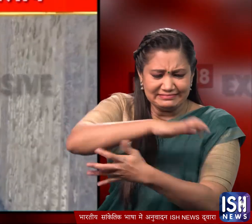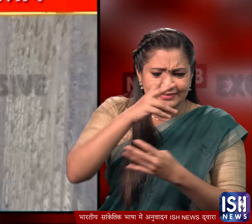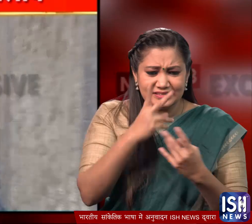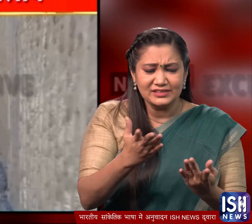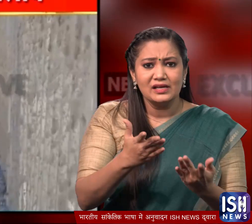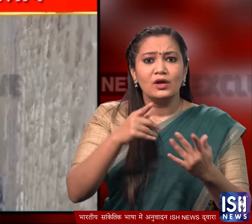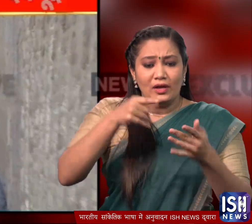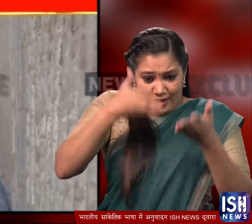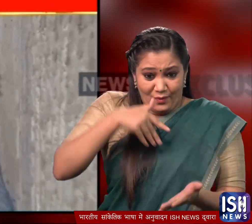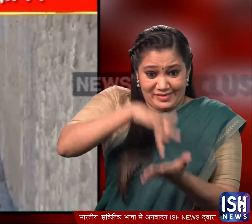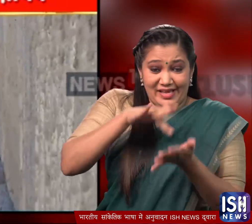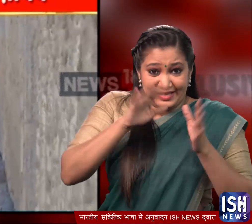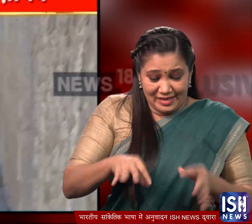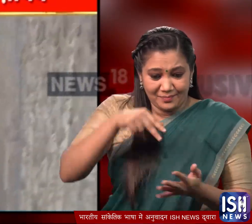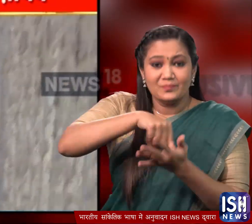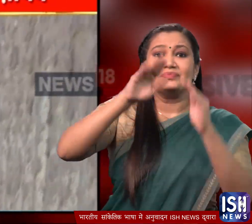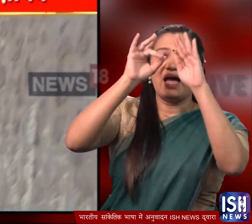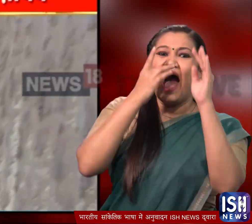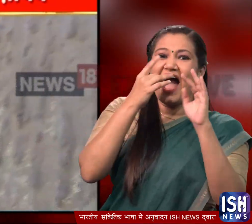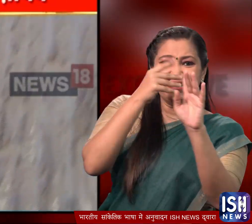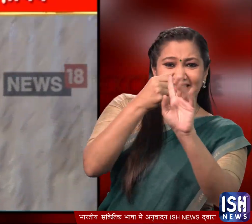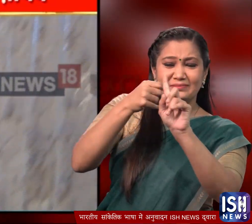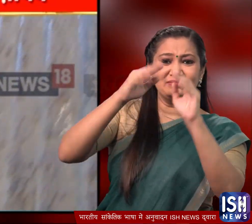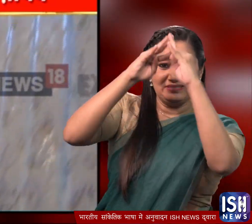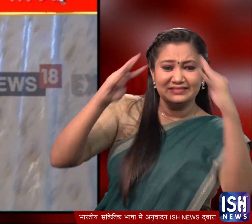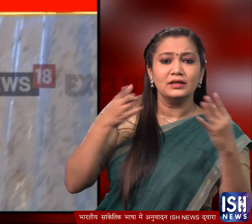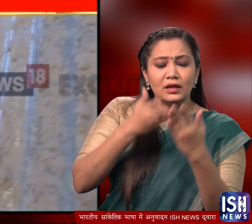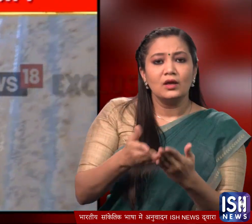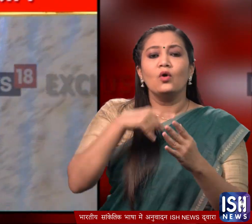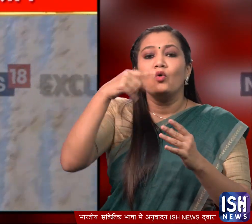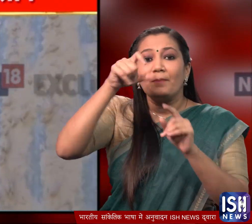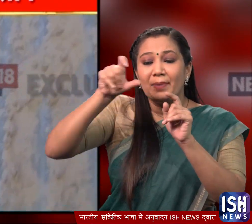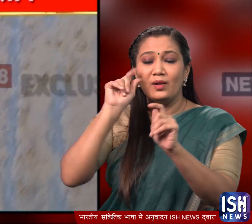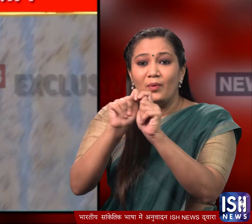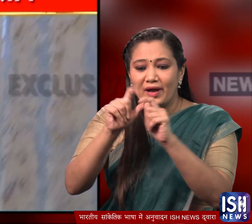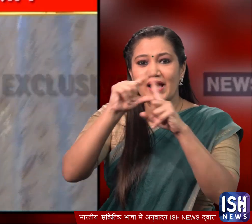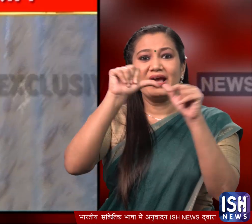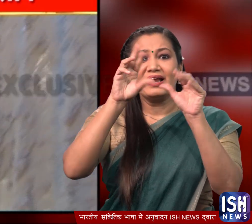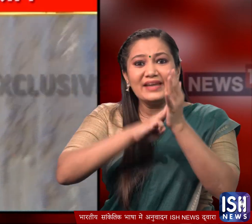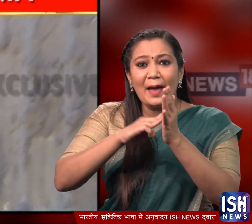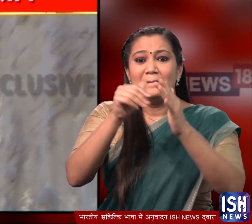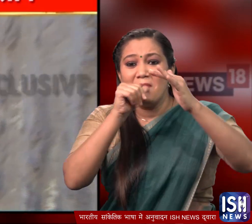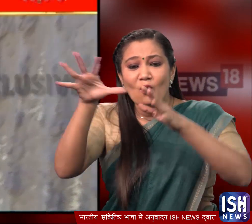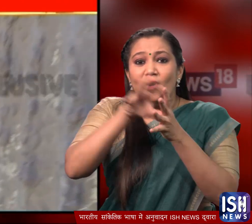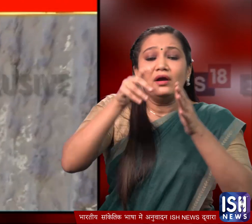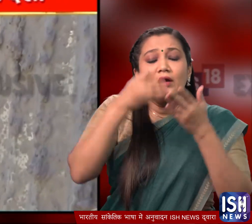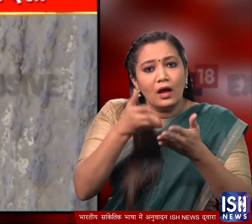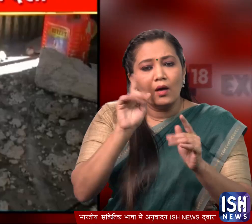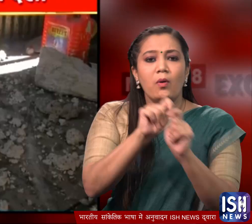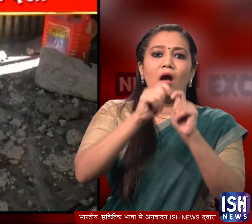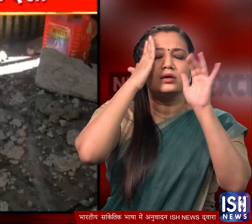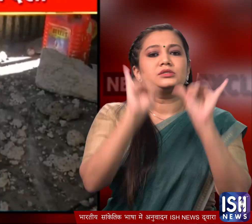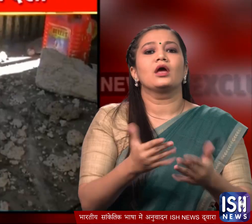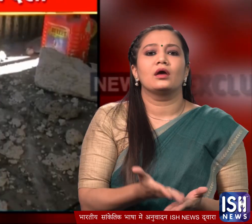चुकी है, लेकिन जहाँ पर मैं मौजूद हूँ, जो ये आपको टीन शेड बने हुए नजर आ रहे हैं, ये दरअसल इस पावर प्रोजेक्ट और डैम में काम करने वाले वर्कर्स की जगह